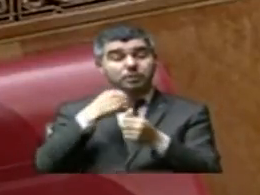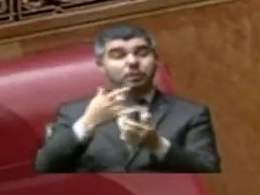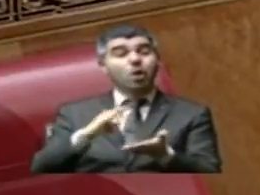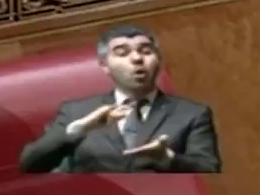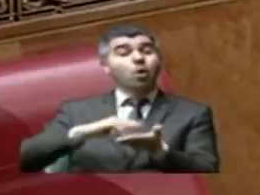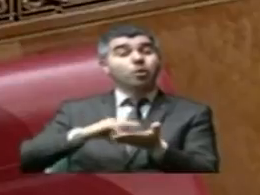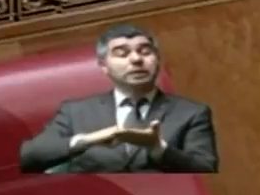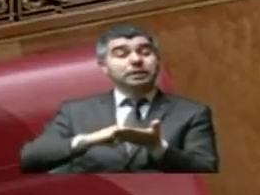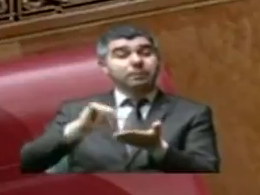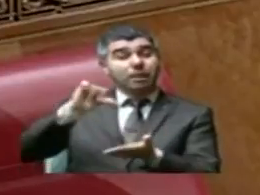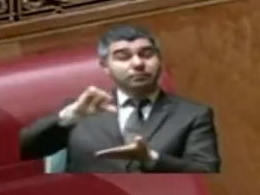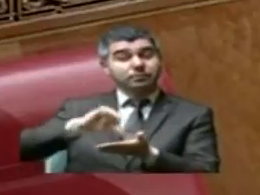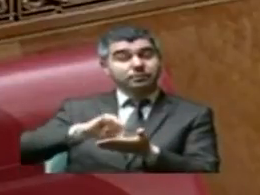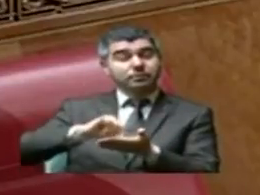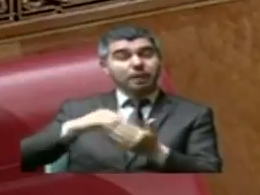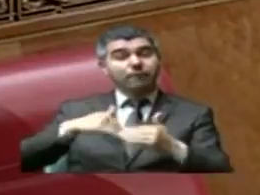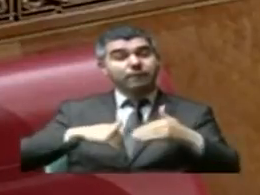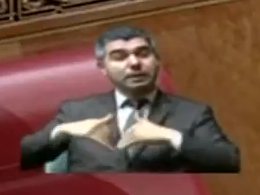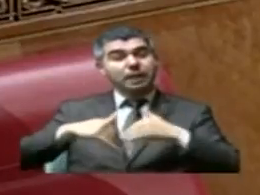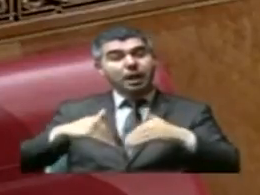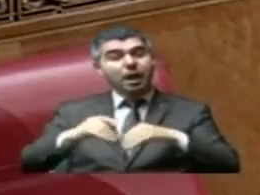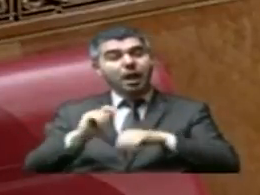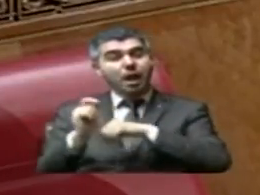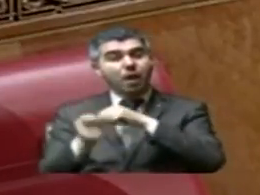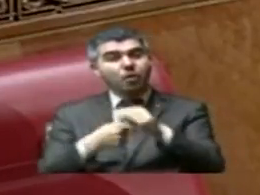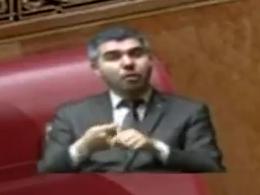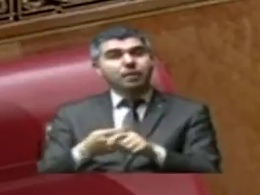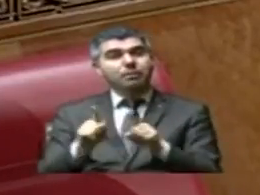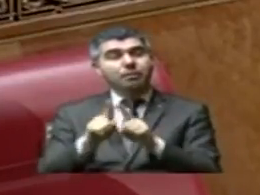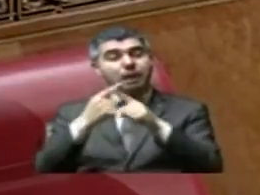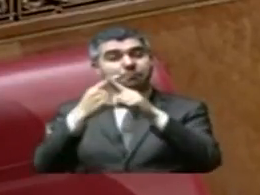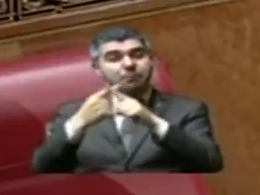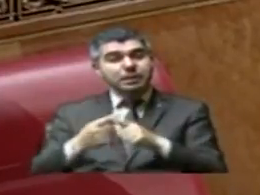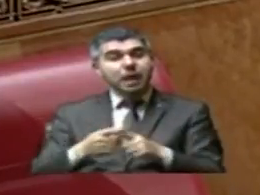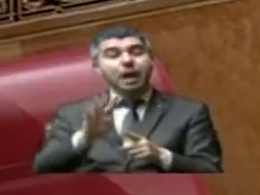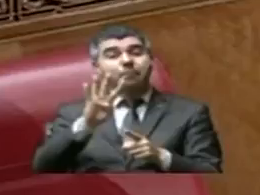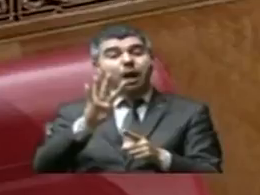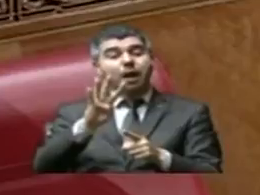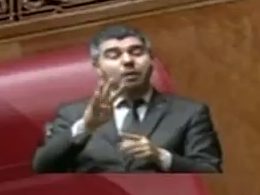اخرى ليست جبليه. شكرا سيد الوزير. السؤال الثالث موضوعه